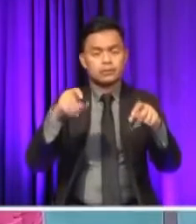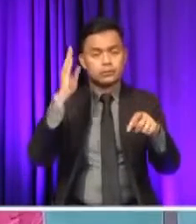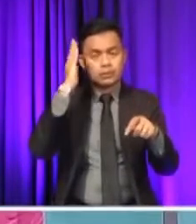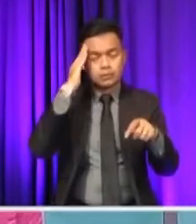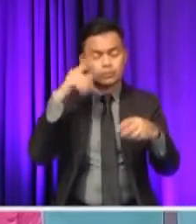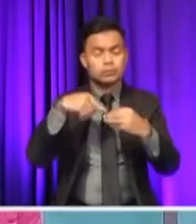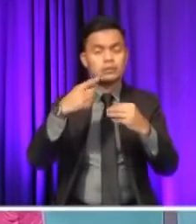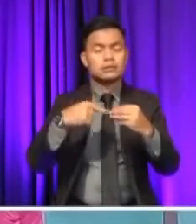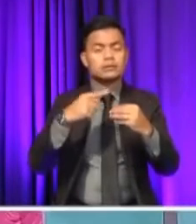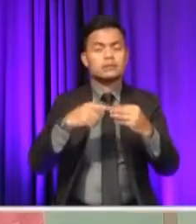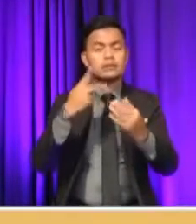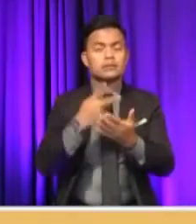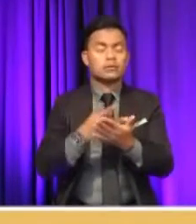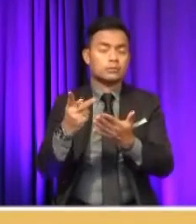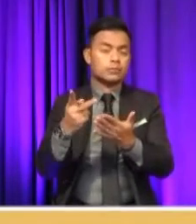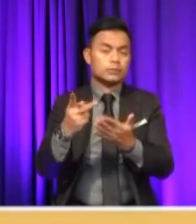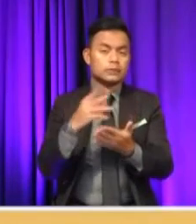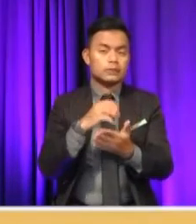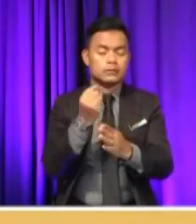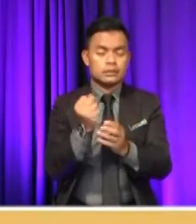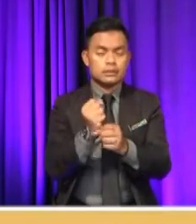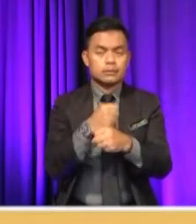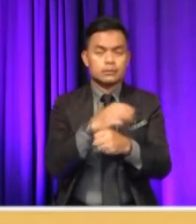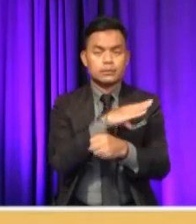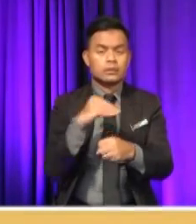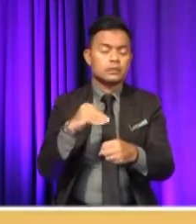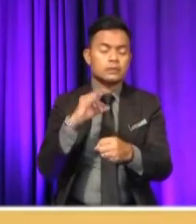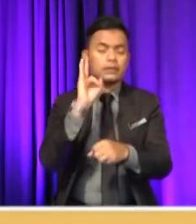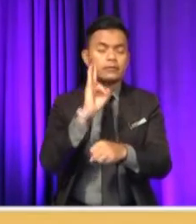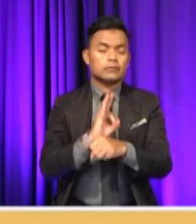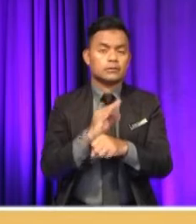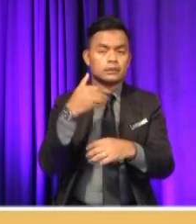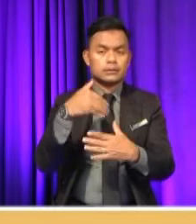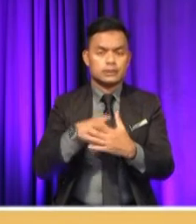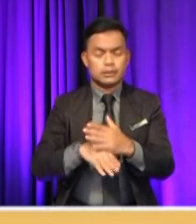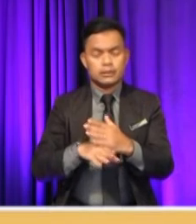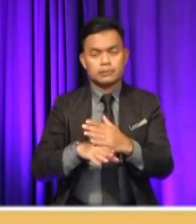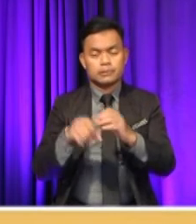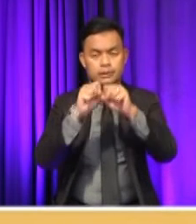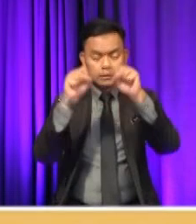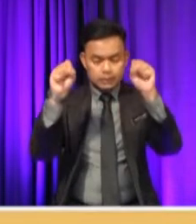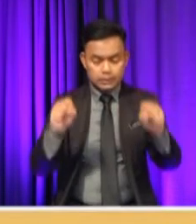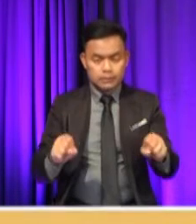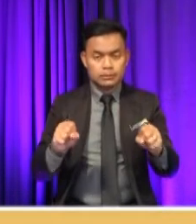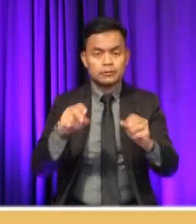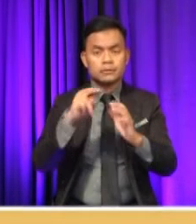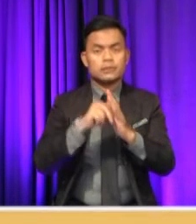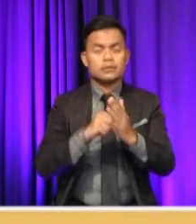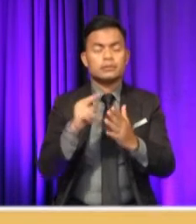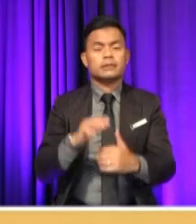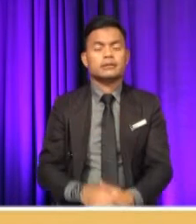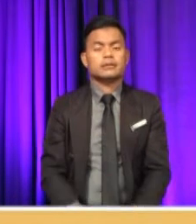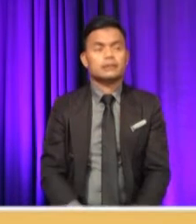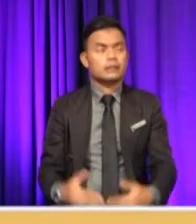komponen, dia punya simbol dengan dia punya fungsi dalam komponen-komponen dalam sistem pneumatik. Kita ada banyak